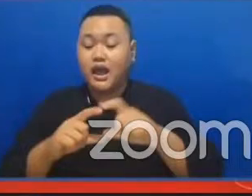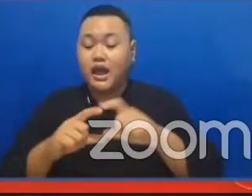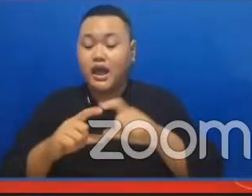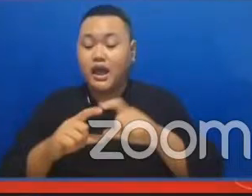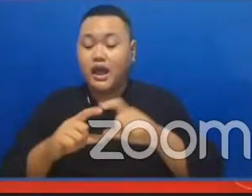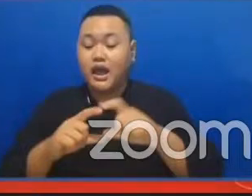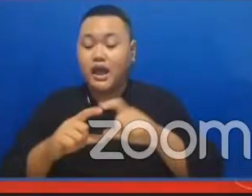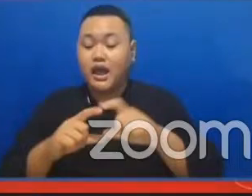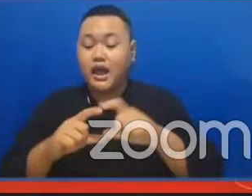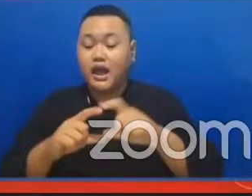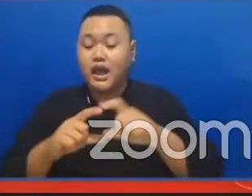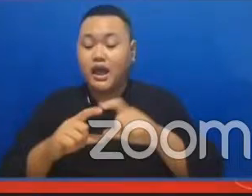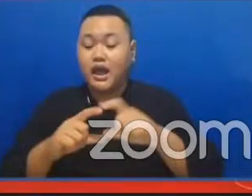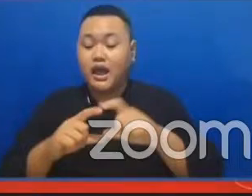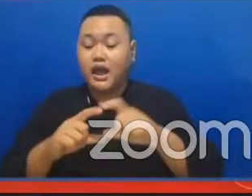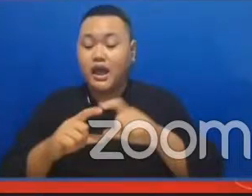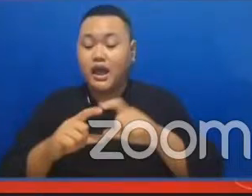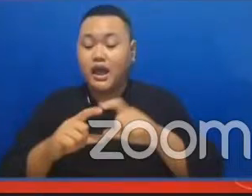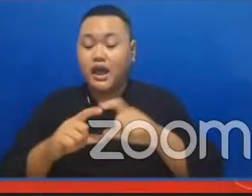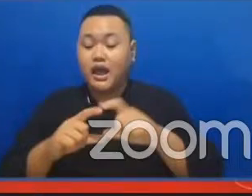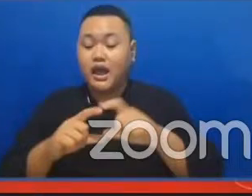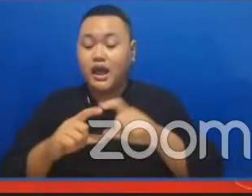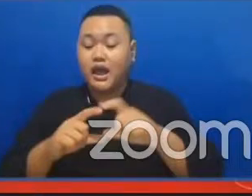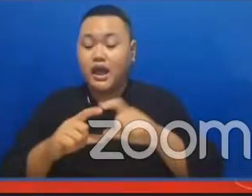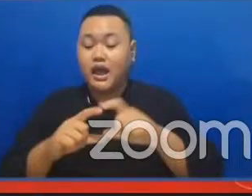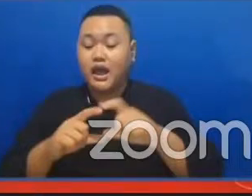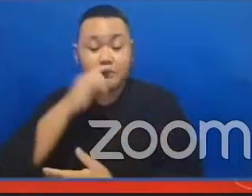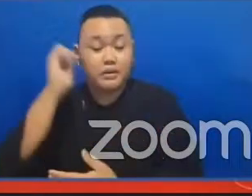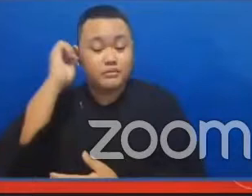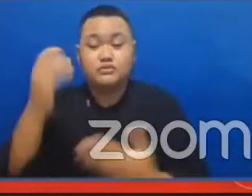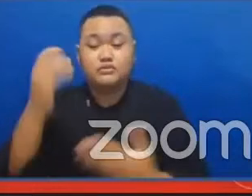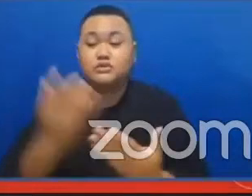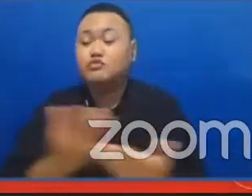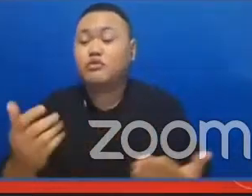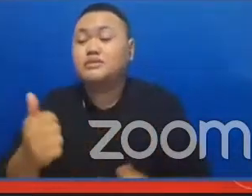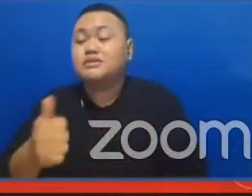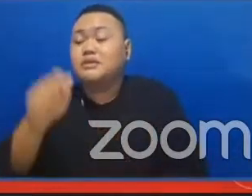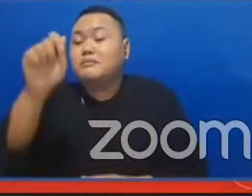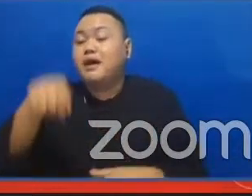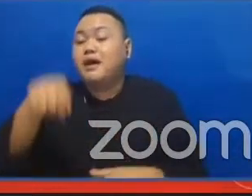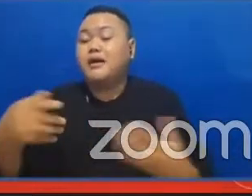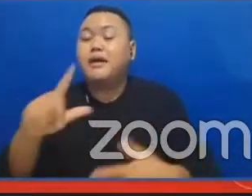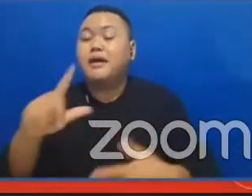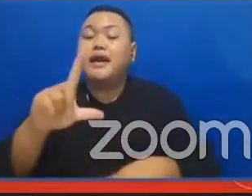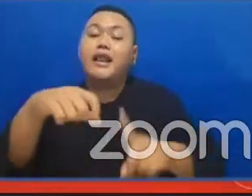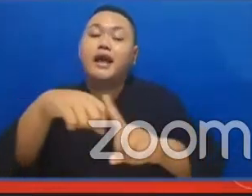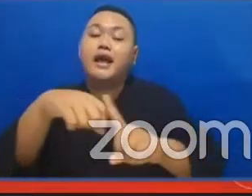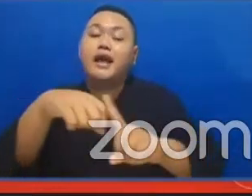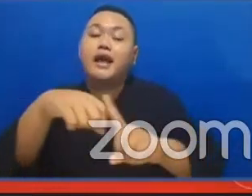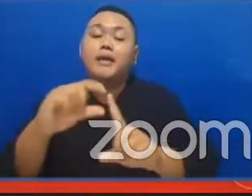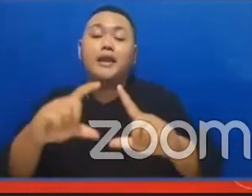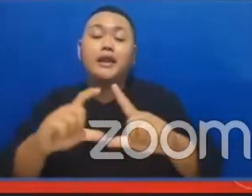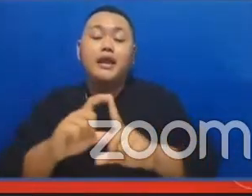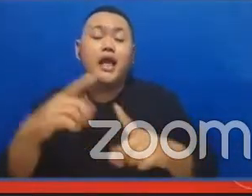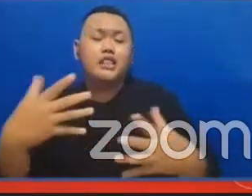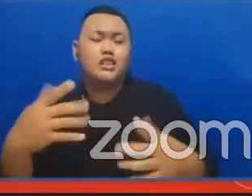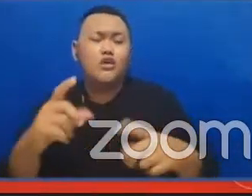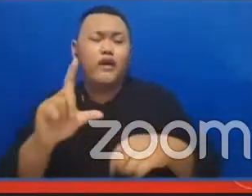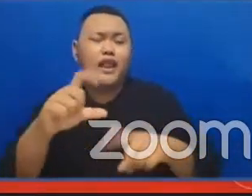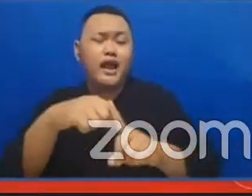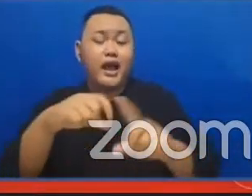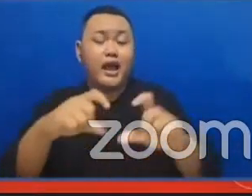Nyala. Nah, kemudian Bapak Ibu bisa menyediakan LKS ya atau LKPD